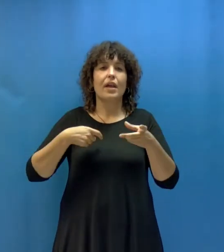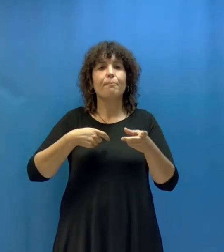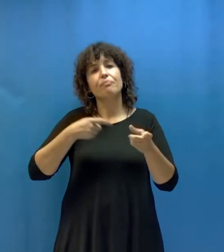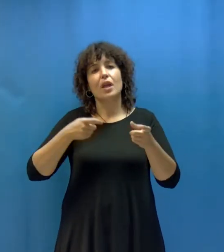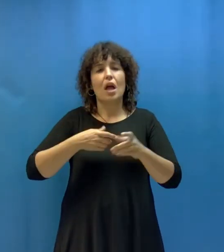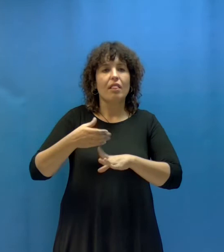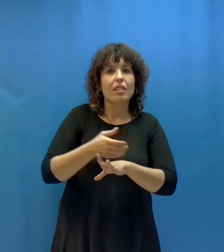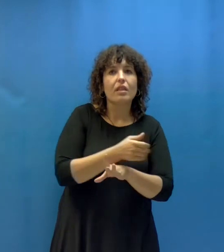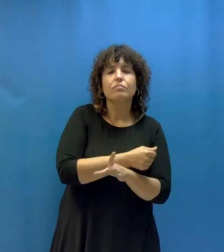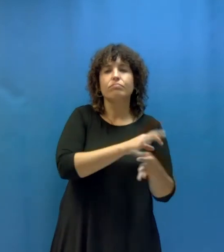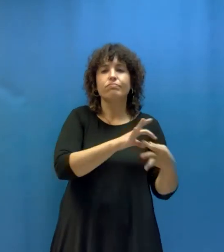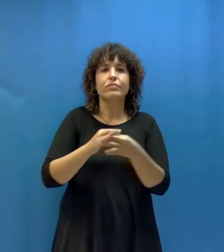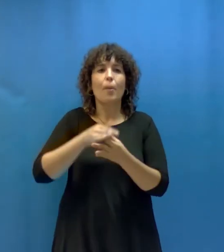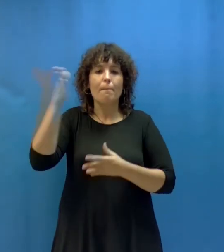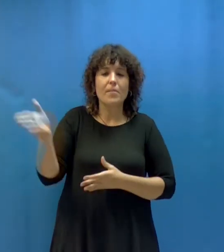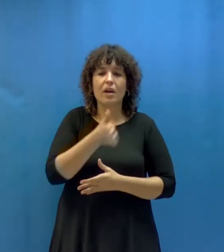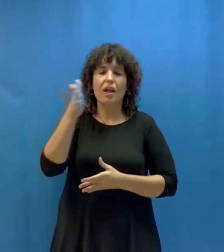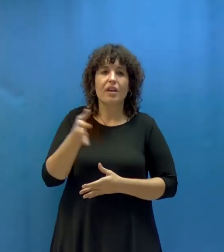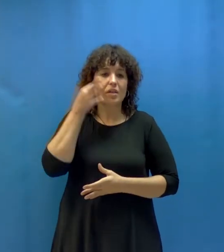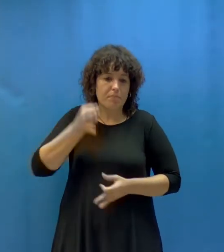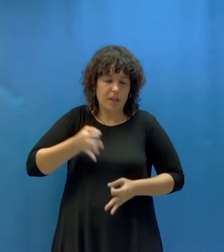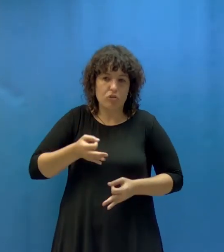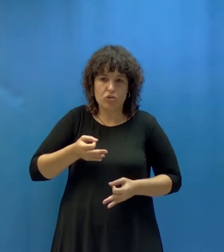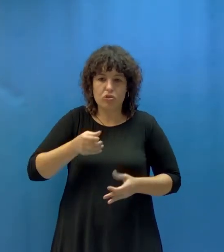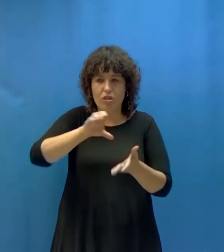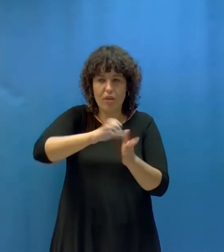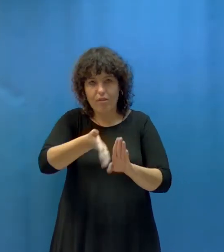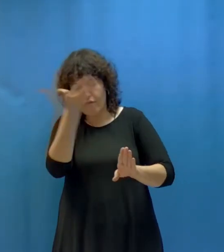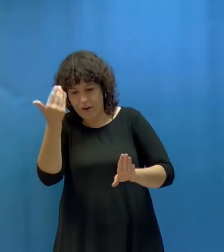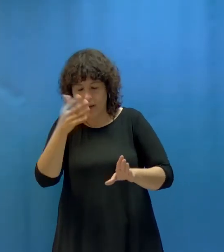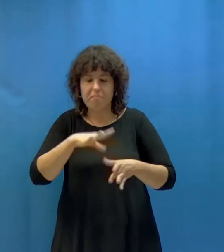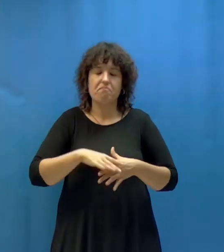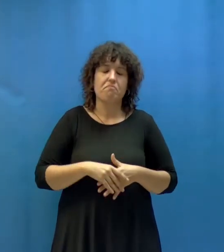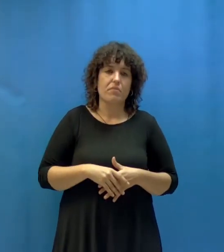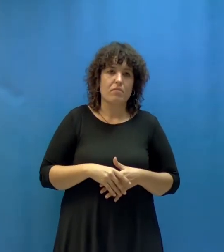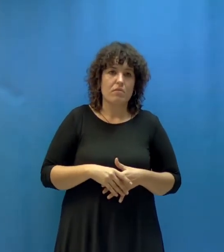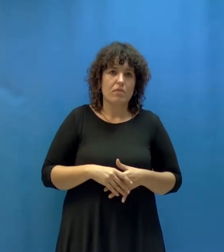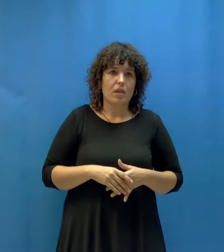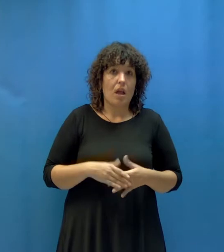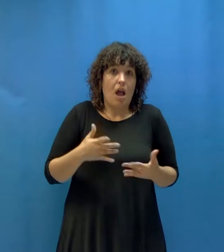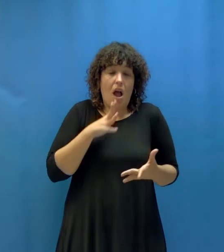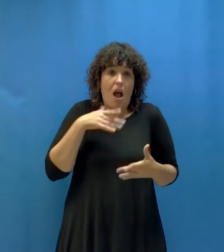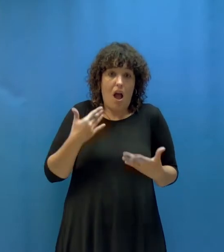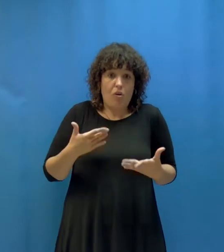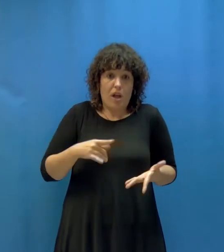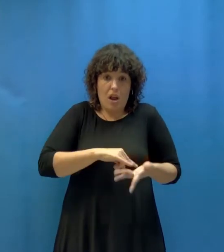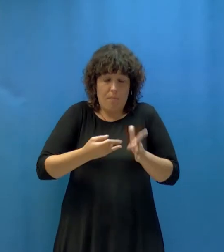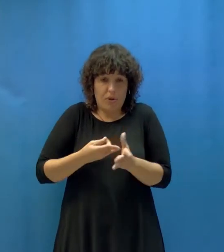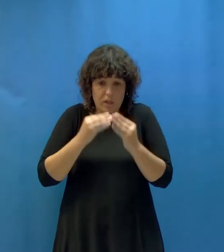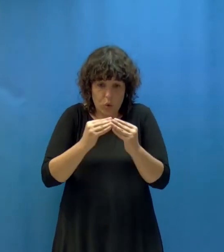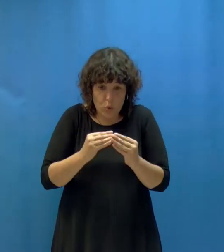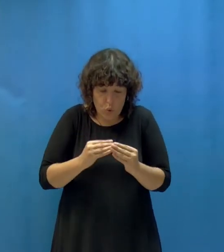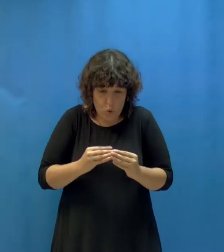plenament urbans. Port Castelló ha fet un anunci, el seu risc, que està en procés de redacció del projecte constructiu